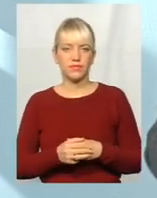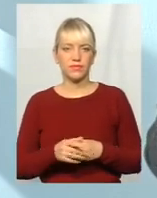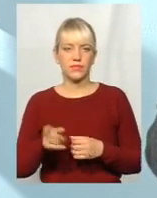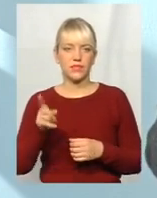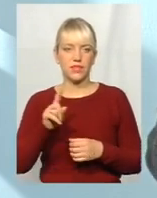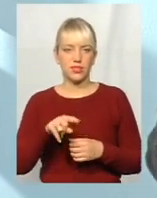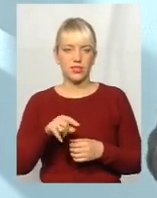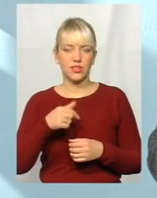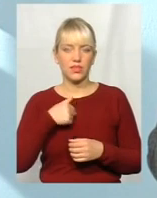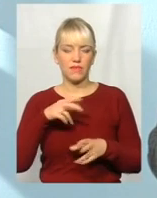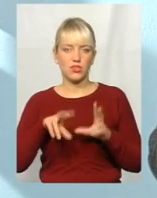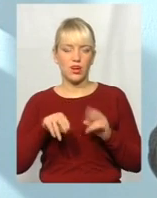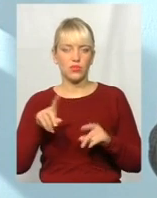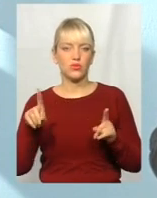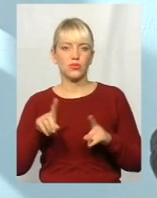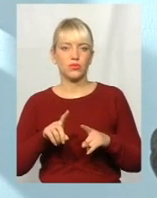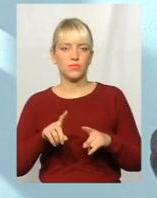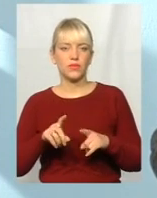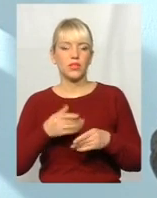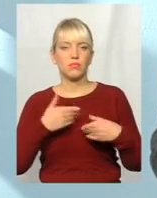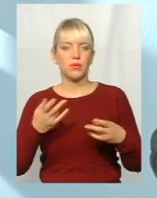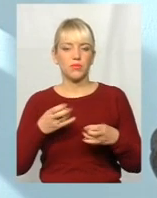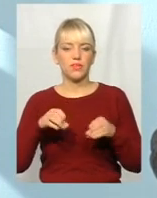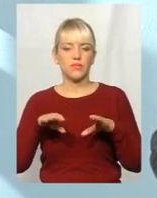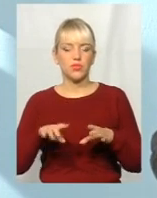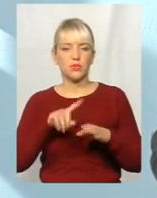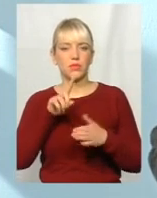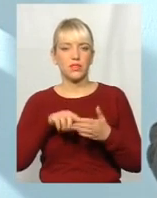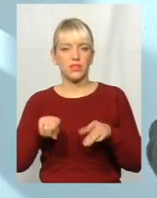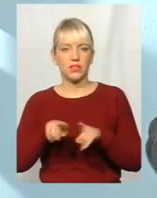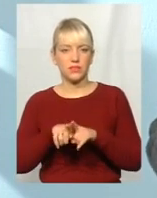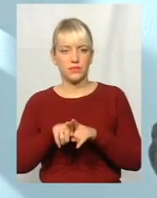таки, я рахую, що ми повинні вирішувати питання так.